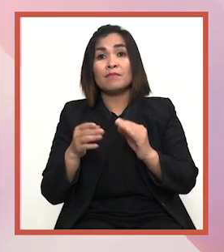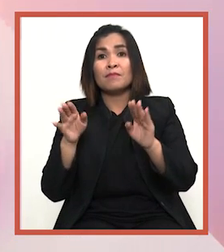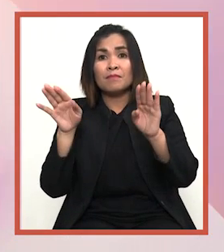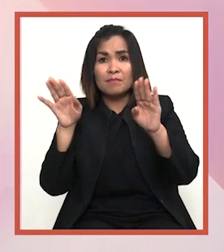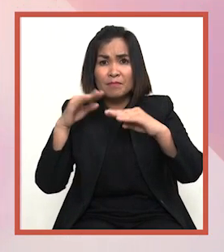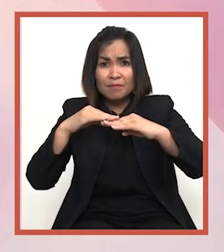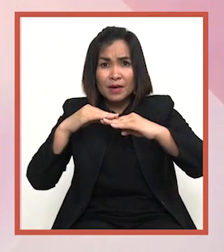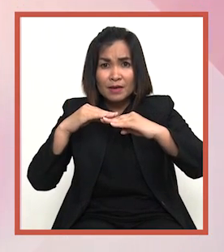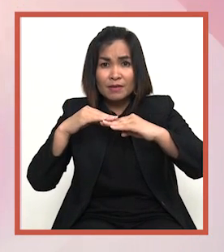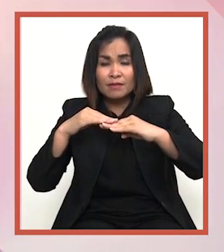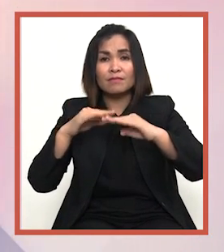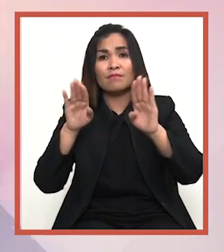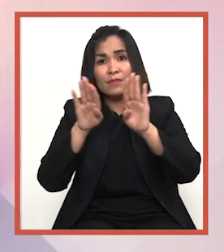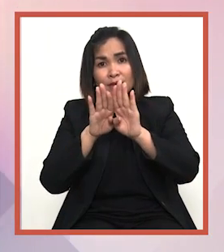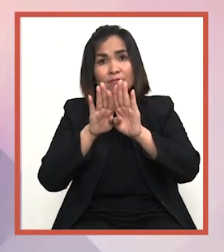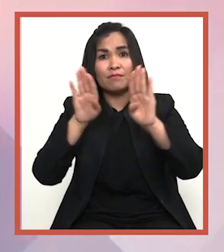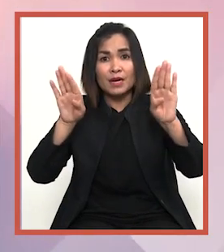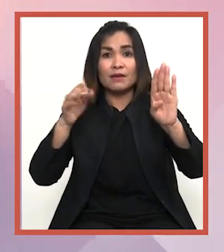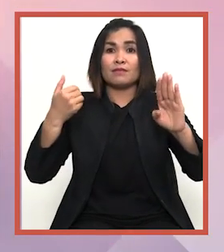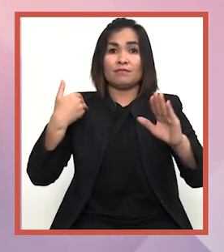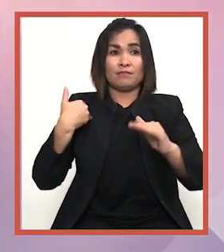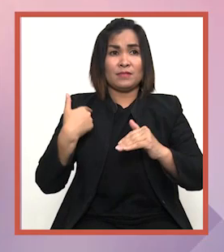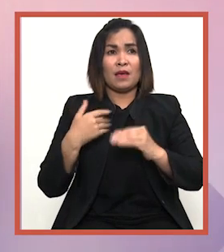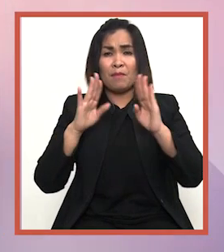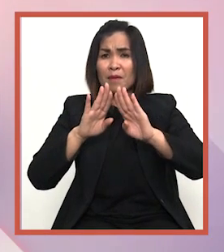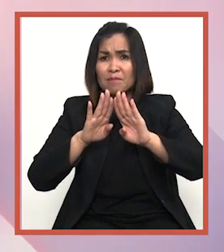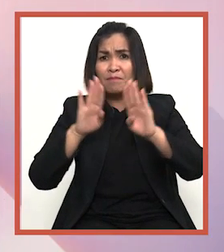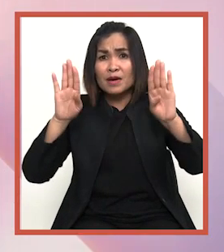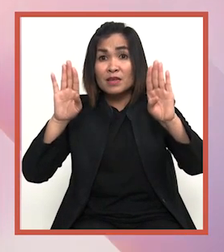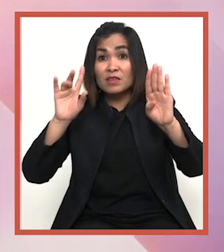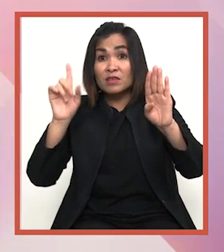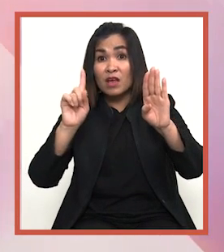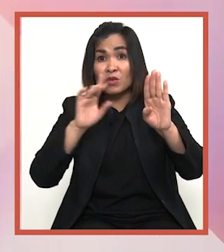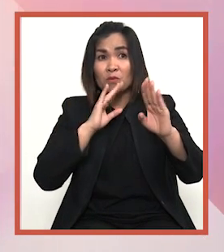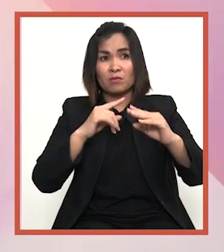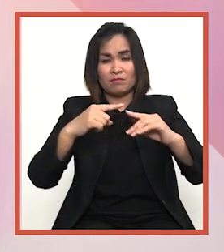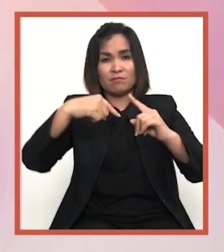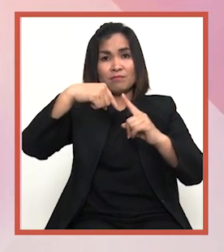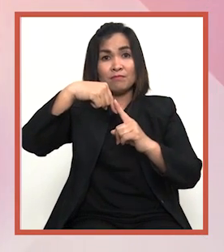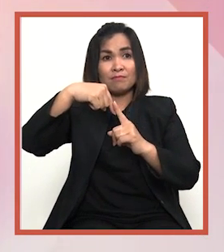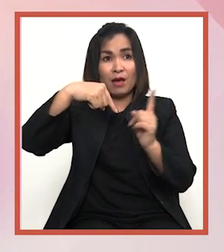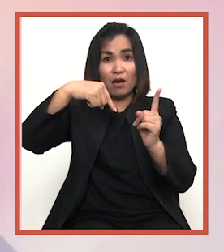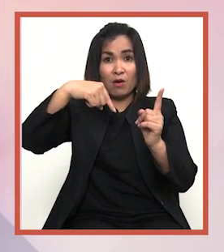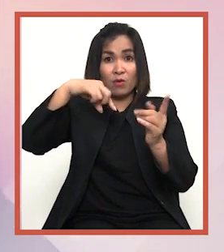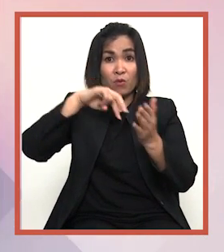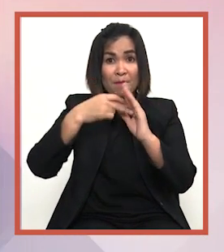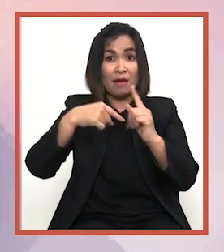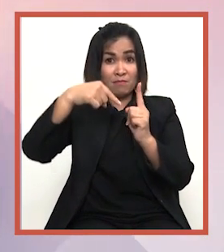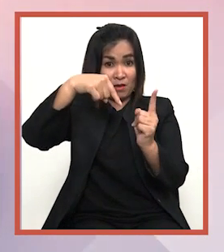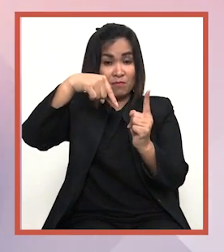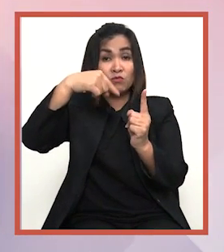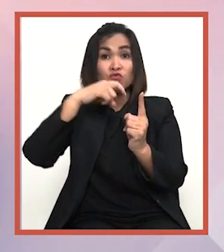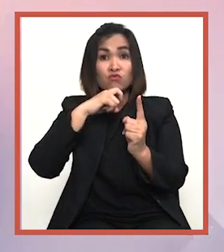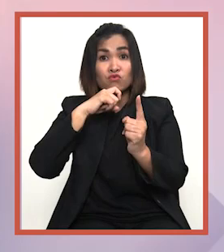ดนะครับซึ่ง contact ปกติเปิดนะครับเมื่อทำงานจะปิดนะครับดูลักษณะของ contact